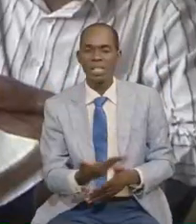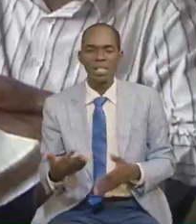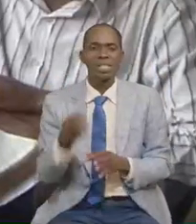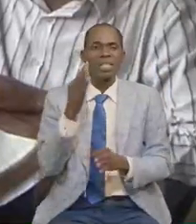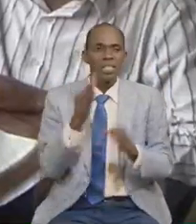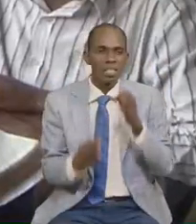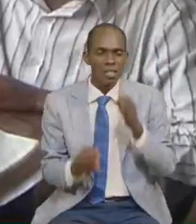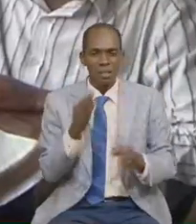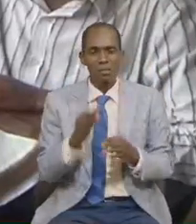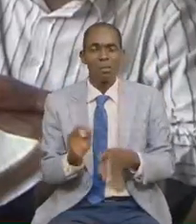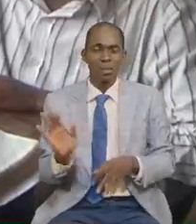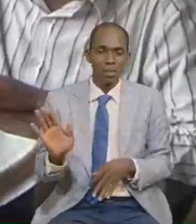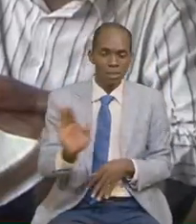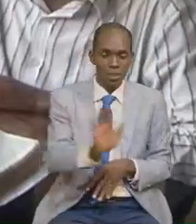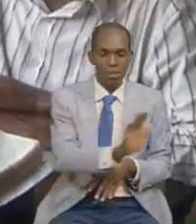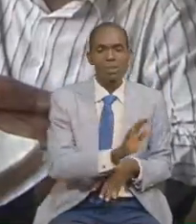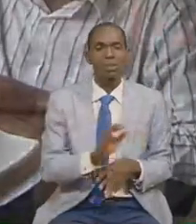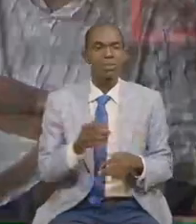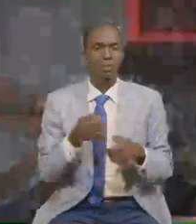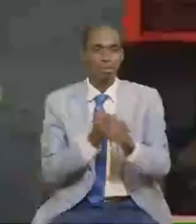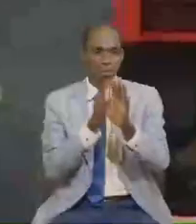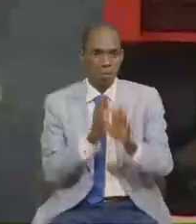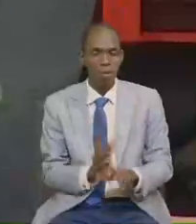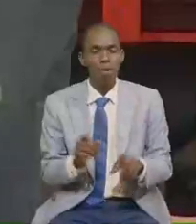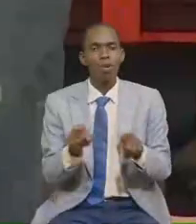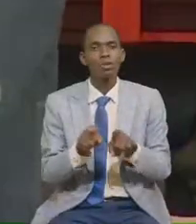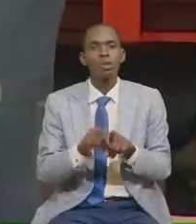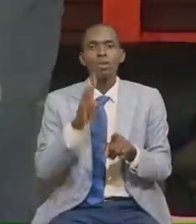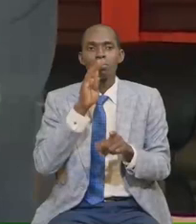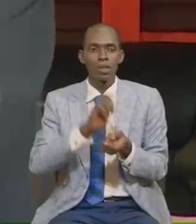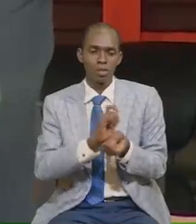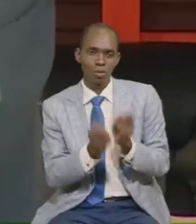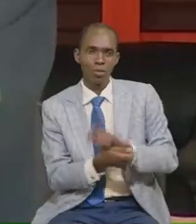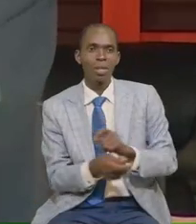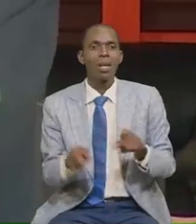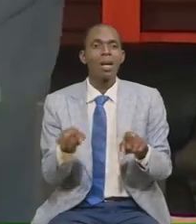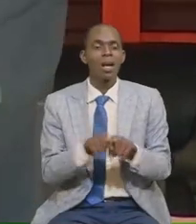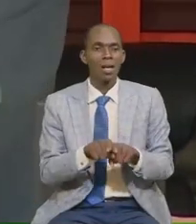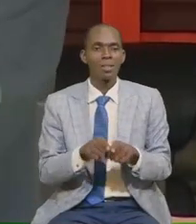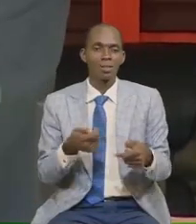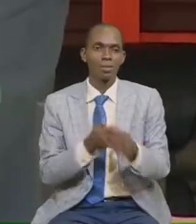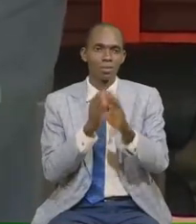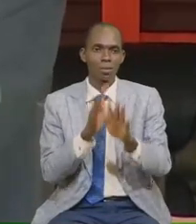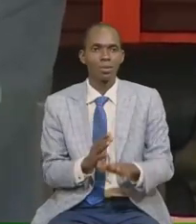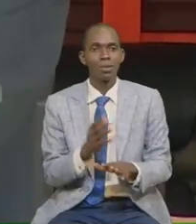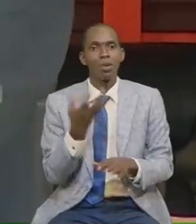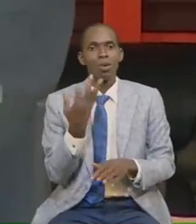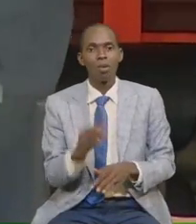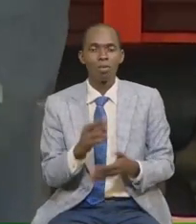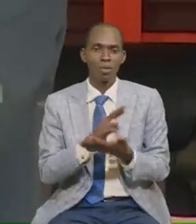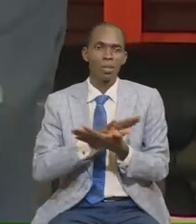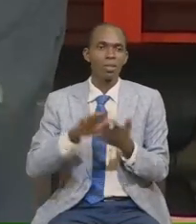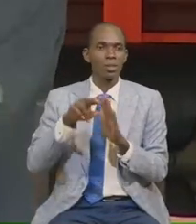en ministres de justice. Leur fin sera selon leurs